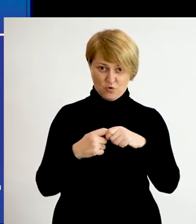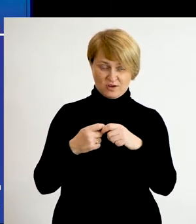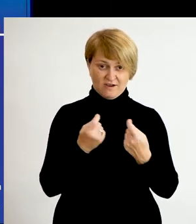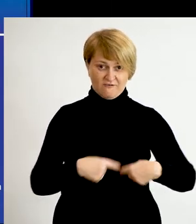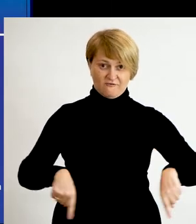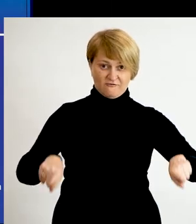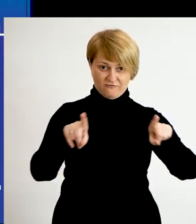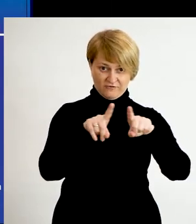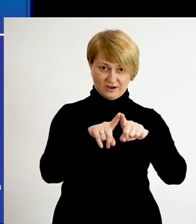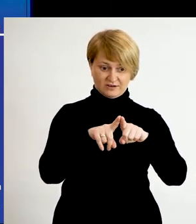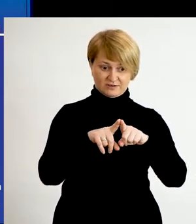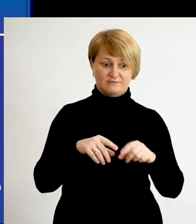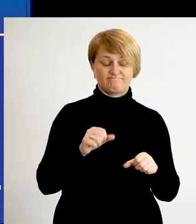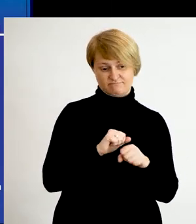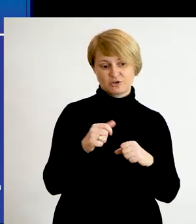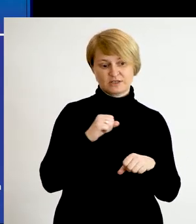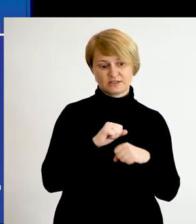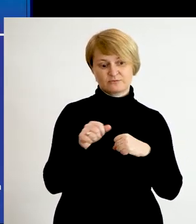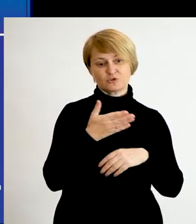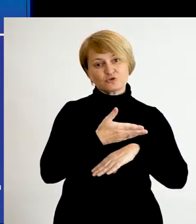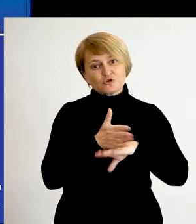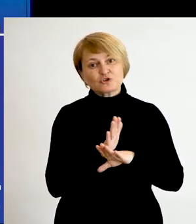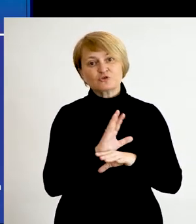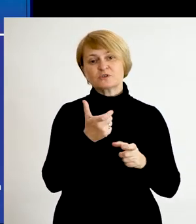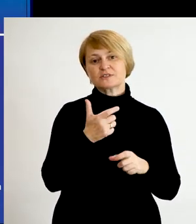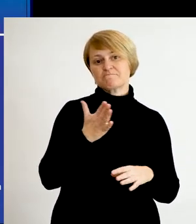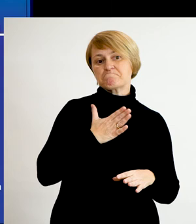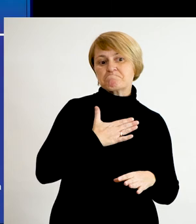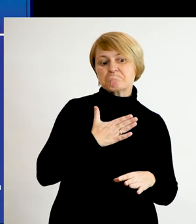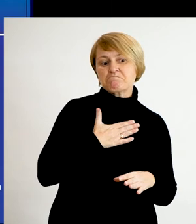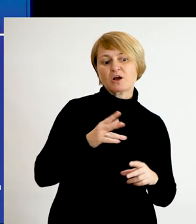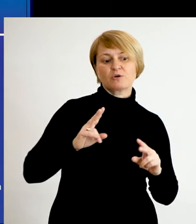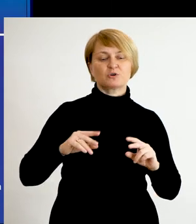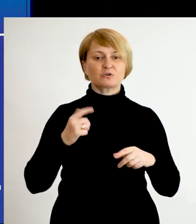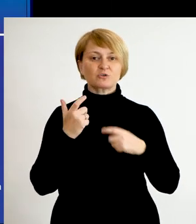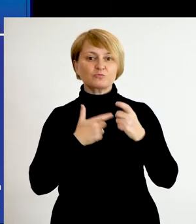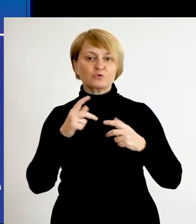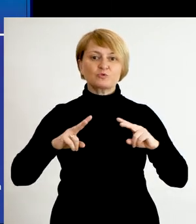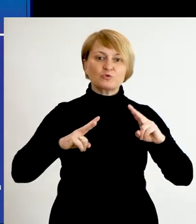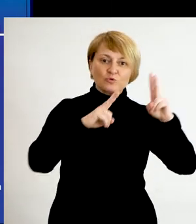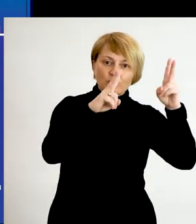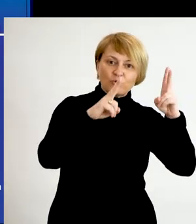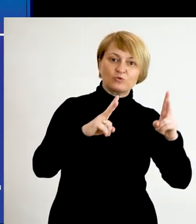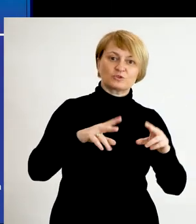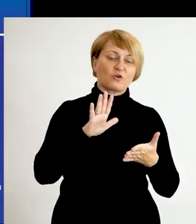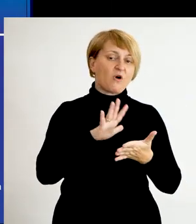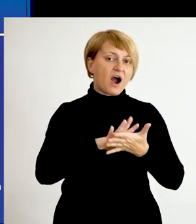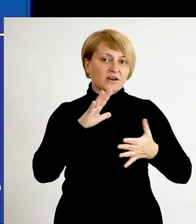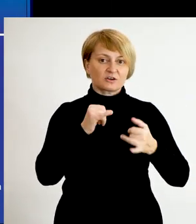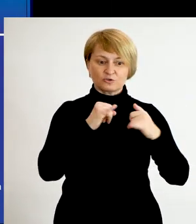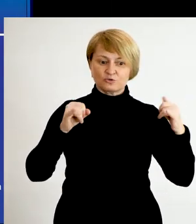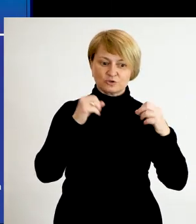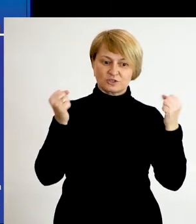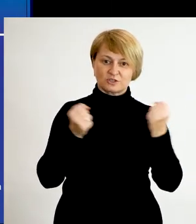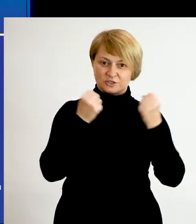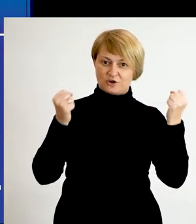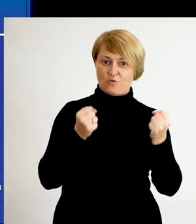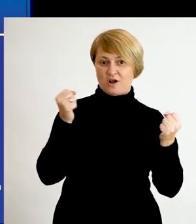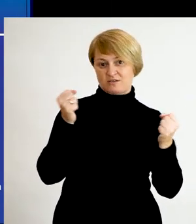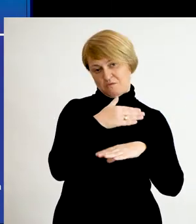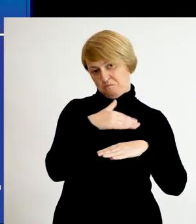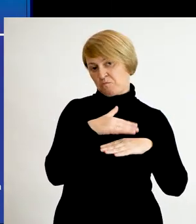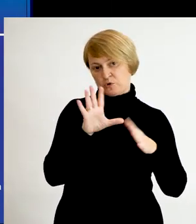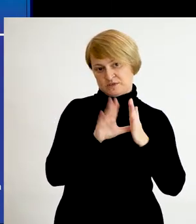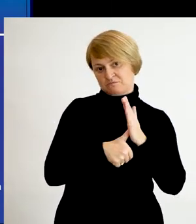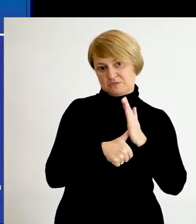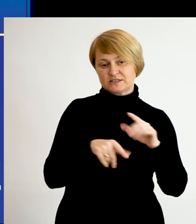do wspólnego garnka. Dzielimy się tym, co mamy, uczestniczymy w różnych inicjatywach, które mają charakter pozamiejski. Tak jest w tym wypadku.